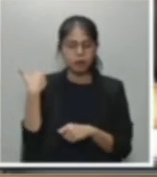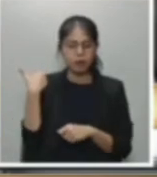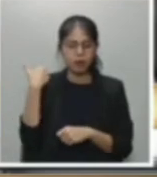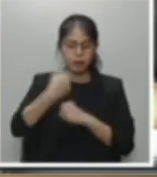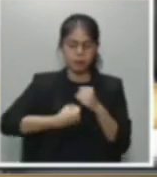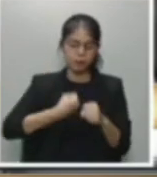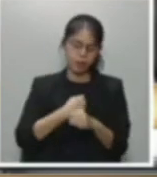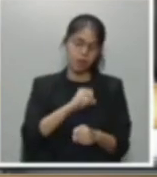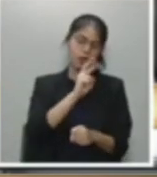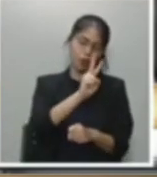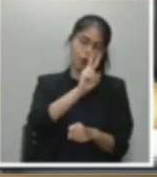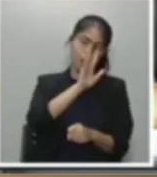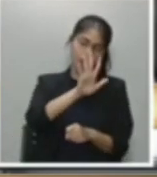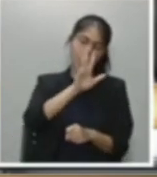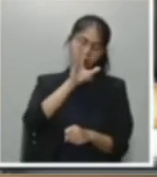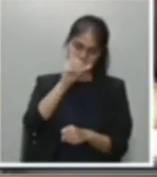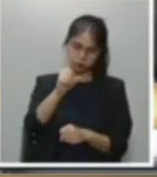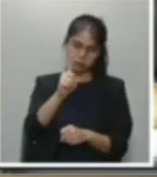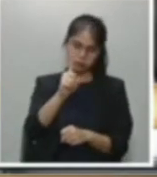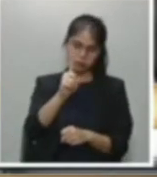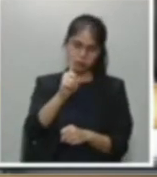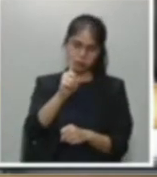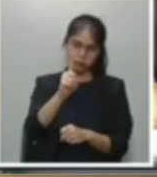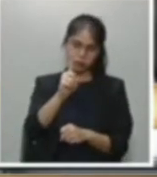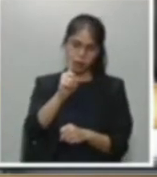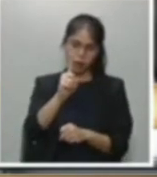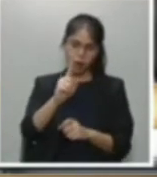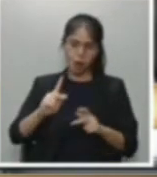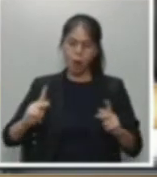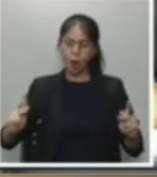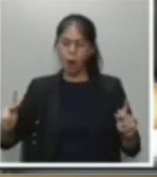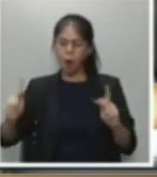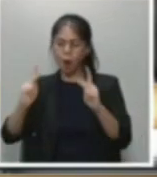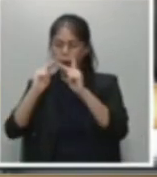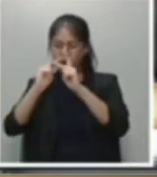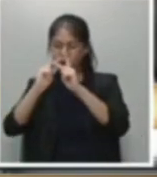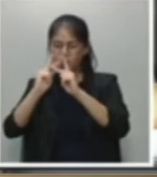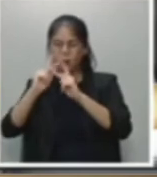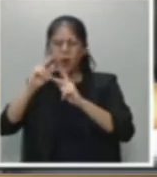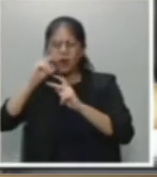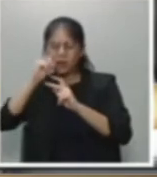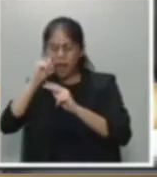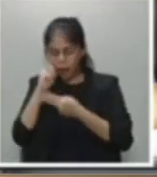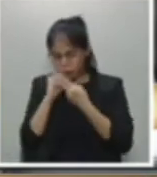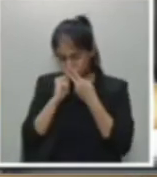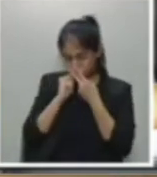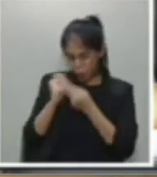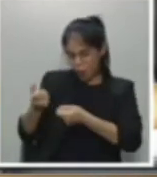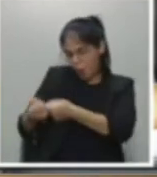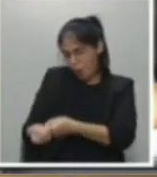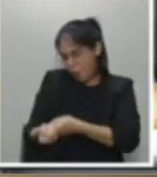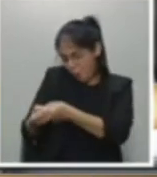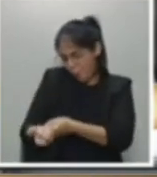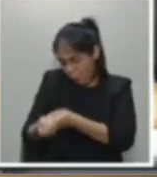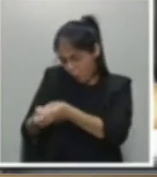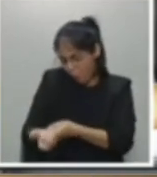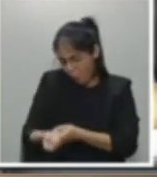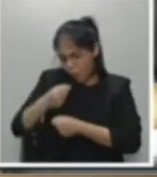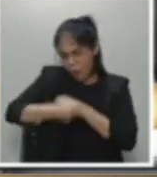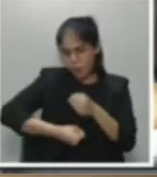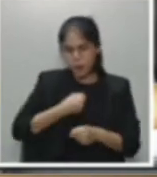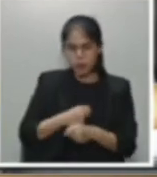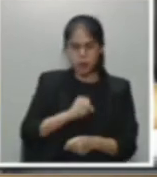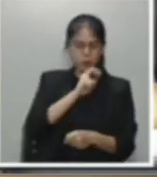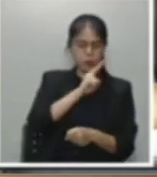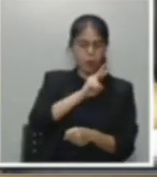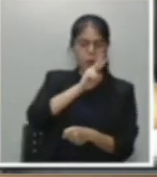2551นะครับกรมเจ้าท่าก็ไปขุดลอกนะครับเพื่อให้น้ำมานอนคลองตั้งแต่ปี251